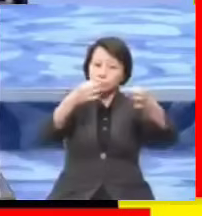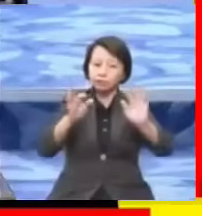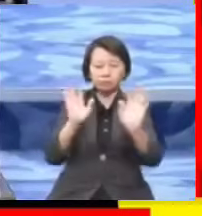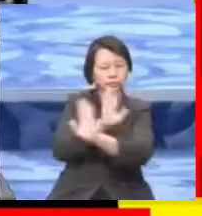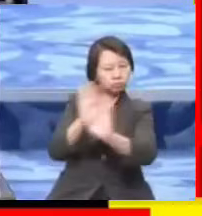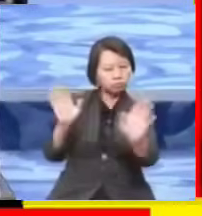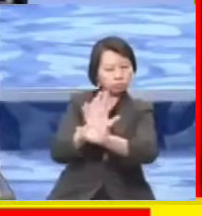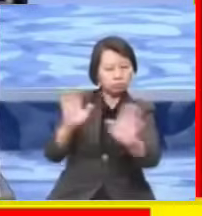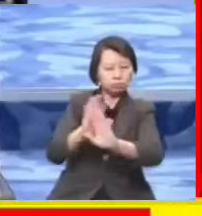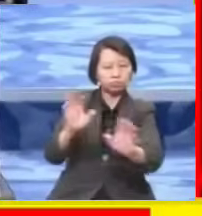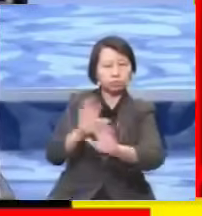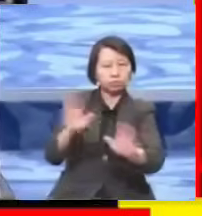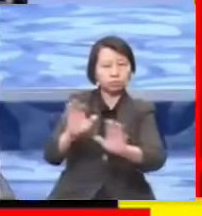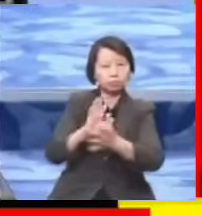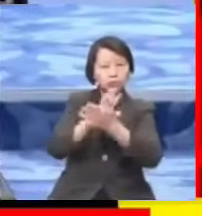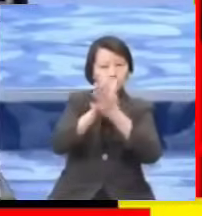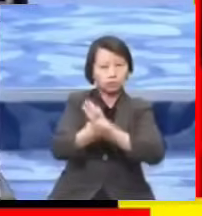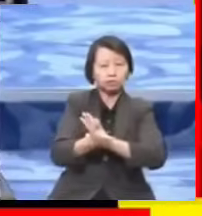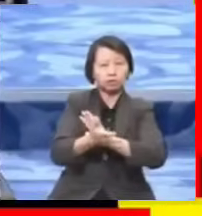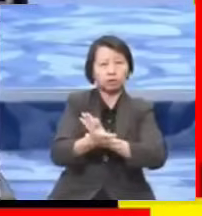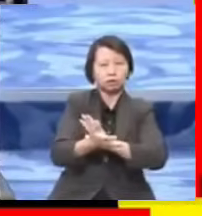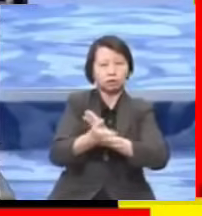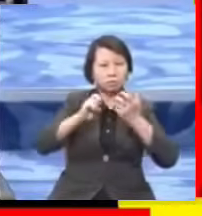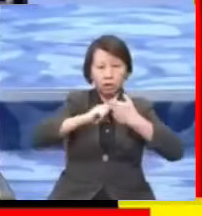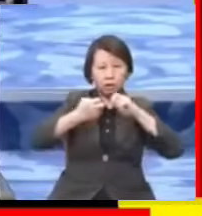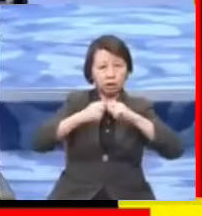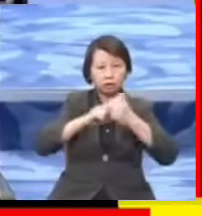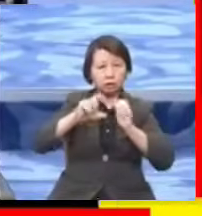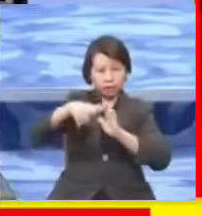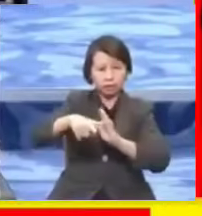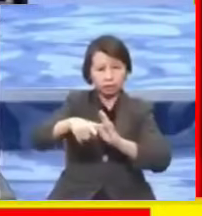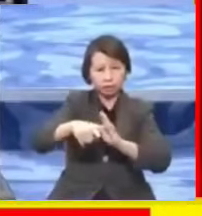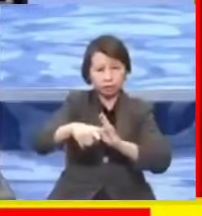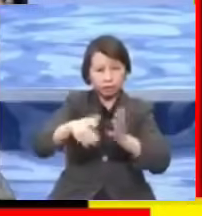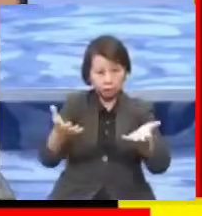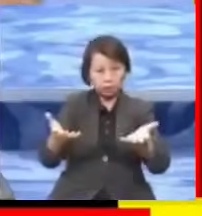jangan menjadi permasalahan kemudian nanti.